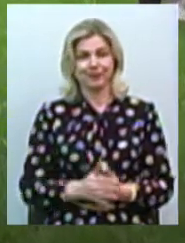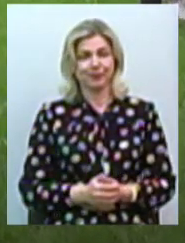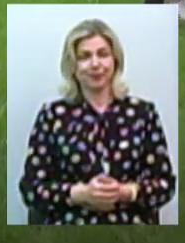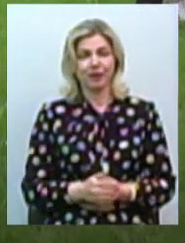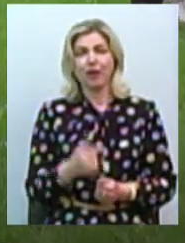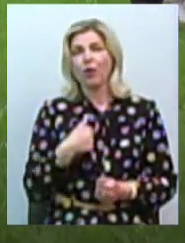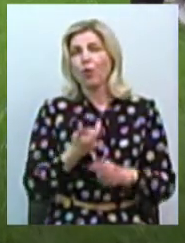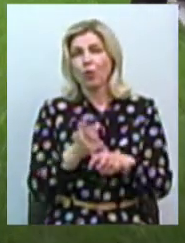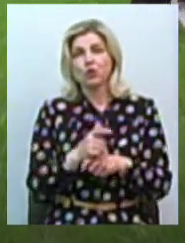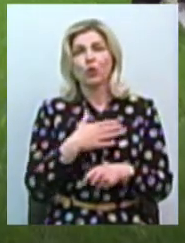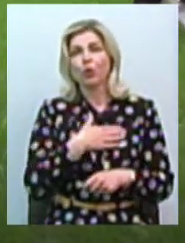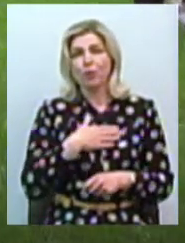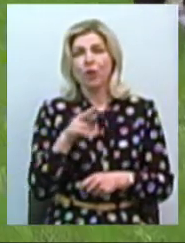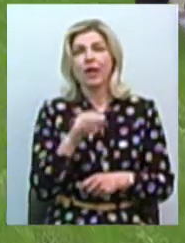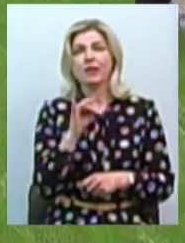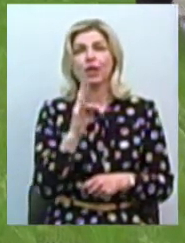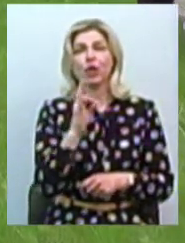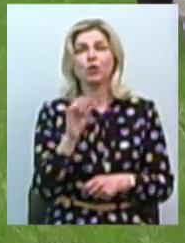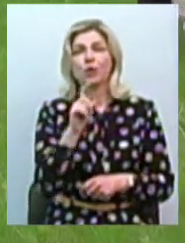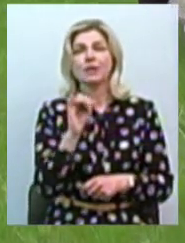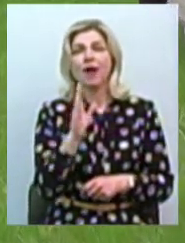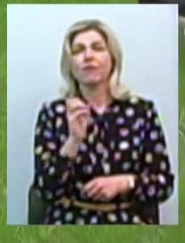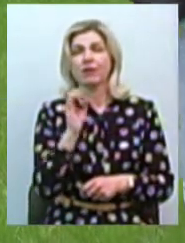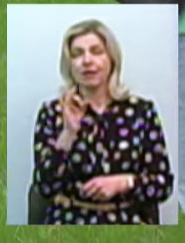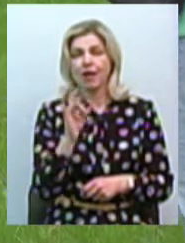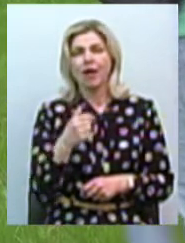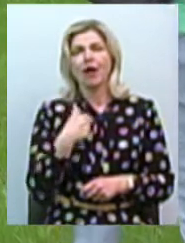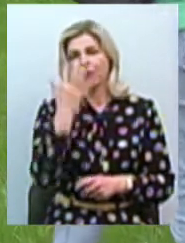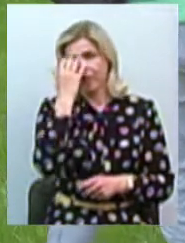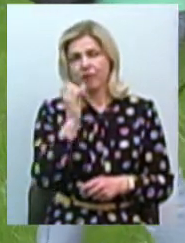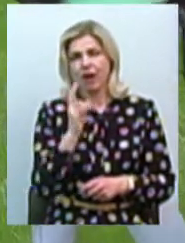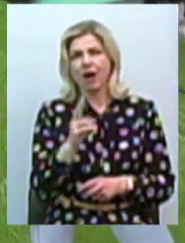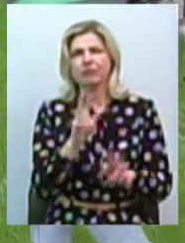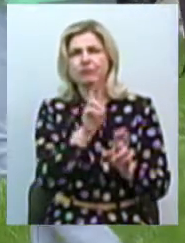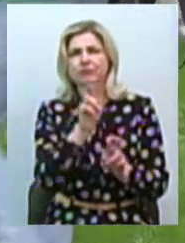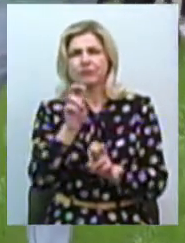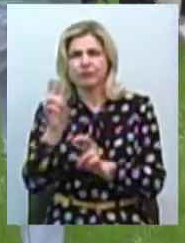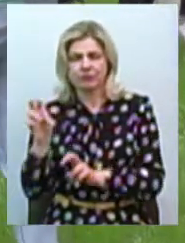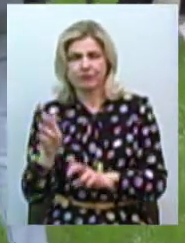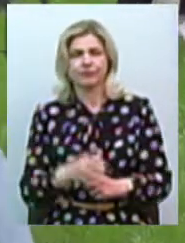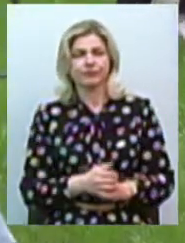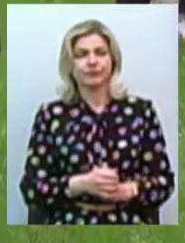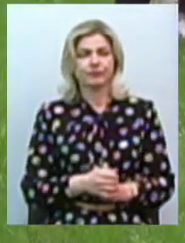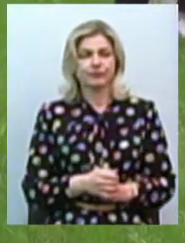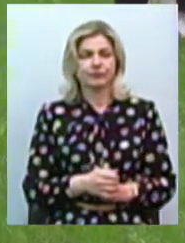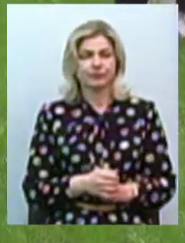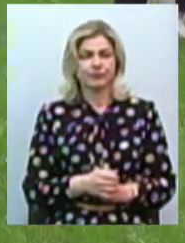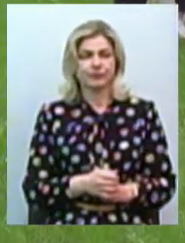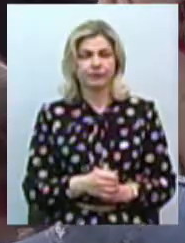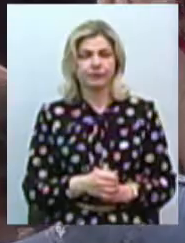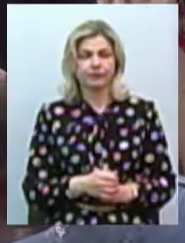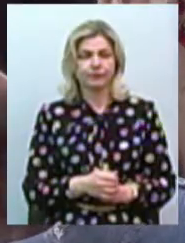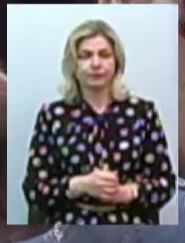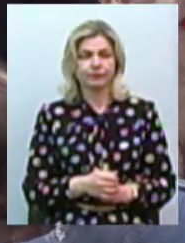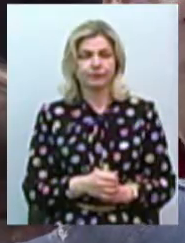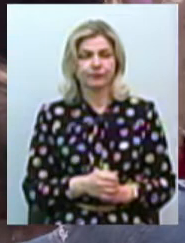динозаврів. Я дуже люблю динозаврів. Я знаю таких динозаврів, як анкілозаври, стегозаври. Птеродактиль, я знаю.